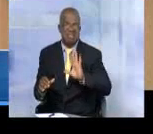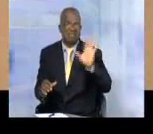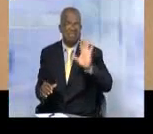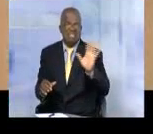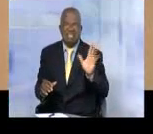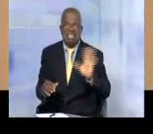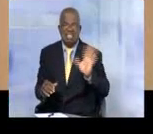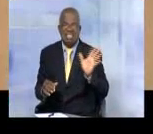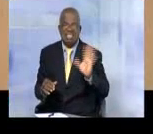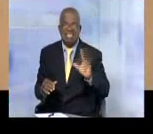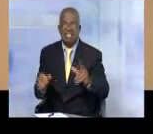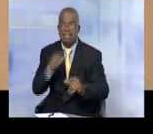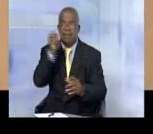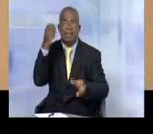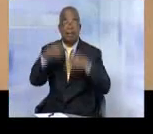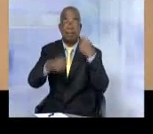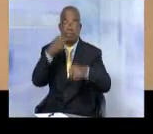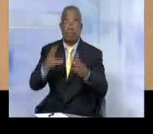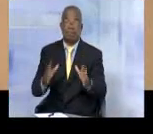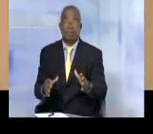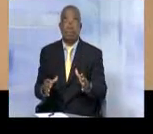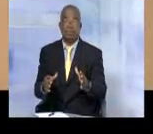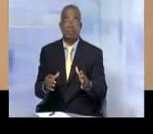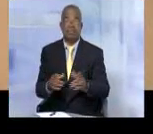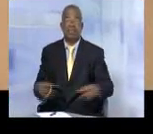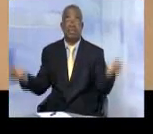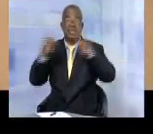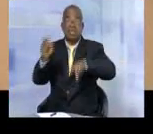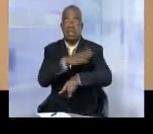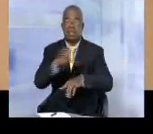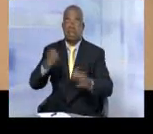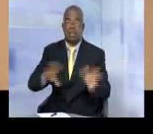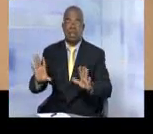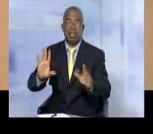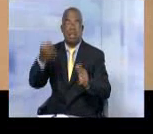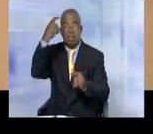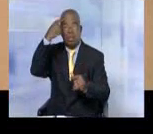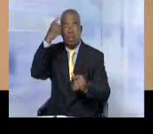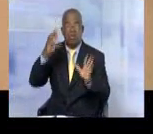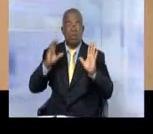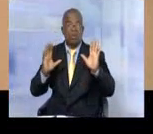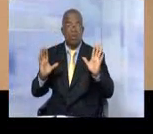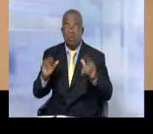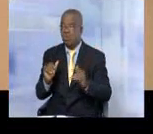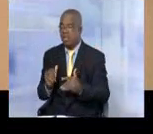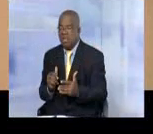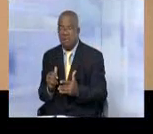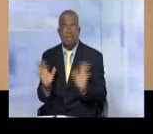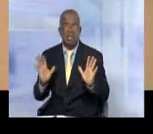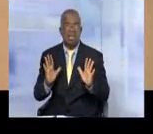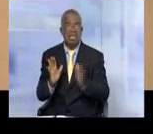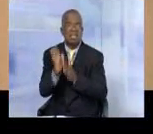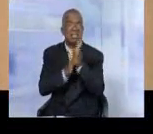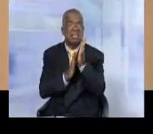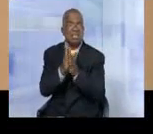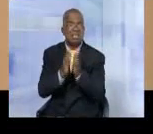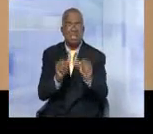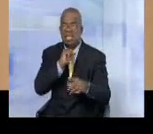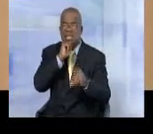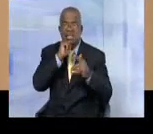du foncier. Et généralement, lorsque l'État ne peut pas, n'est pas impliqué dans ce processus-là, vous comprenez que